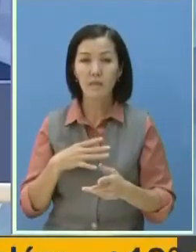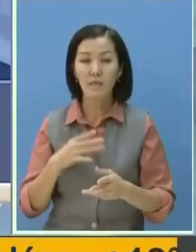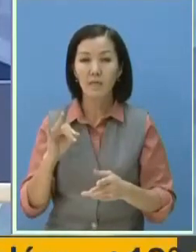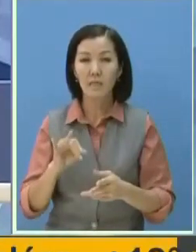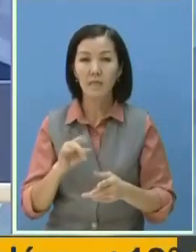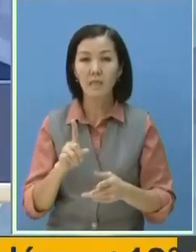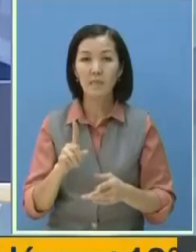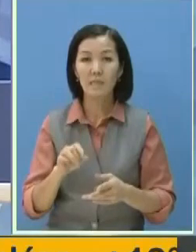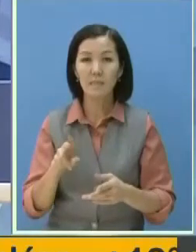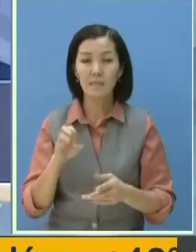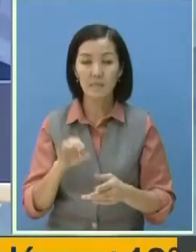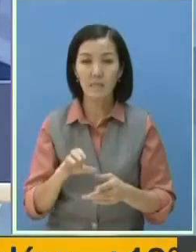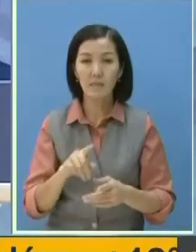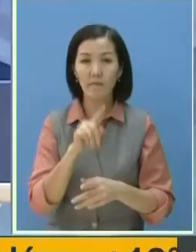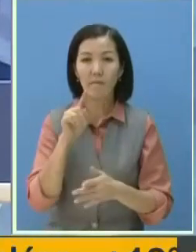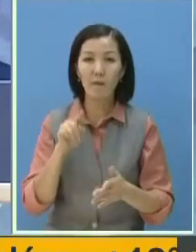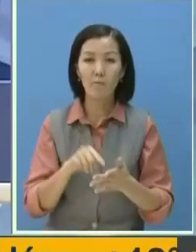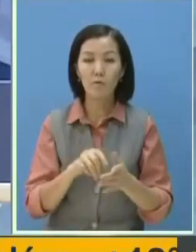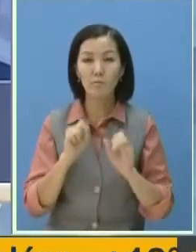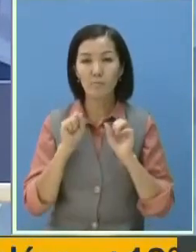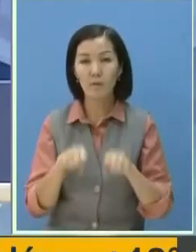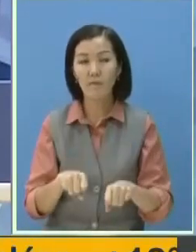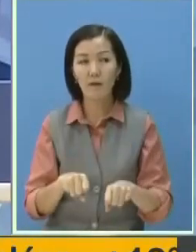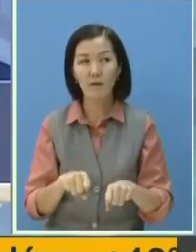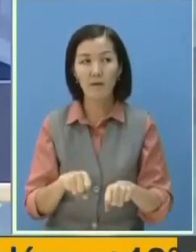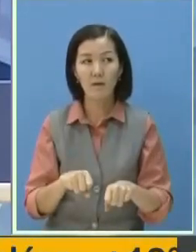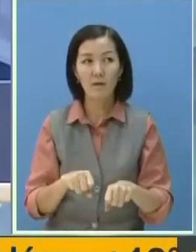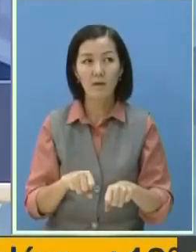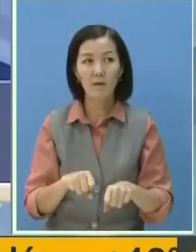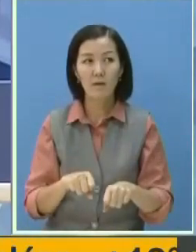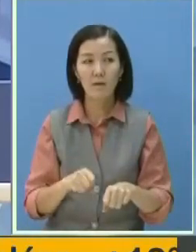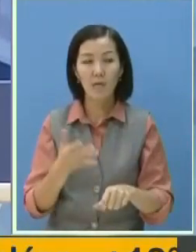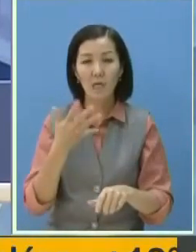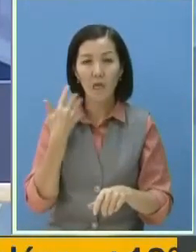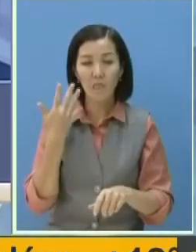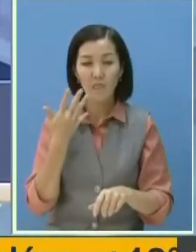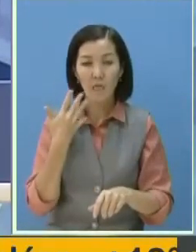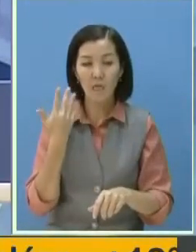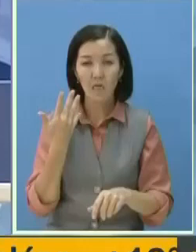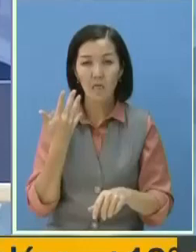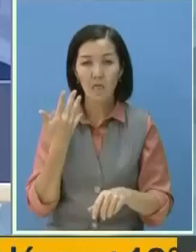здесь, наверное, вот вопрос о правах возникает тогда, когда говорят, когда